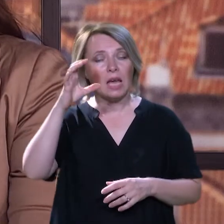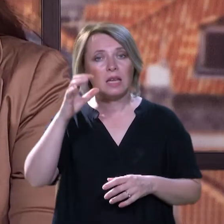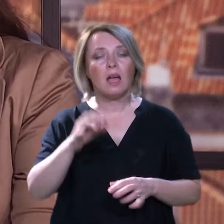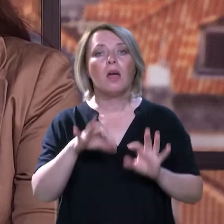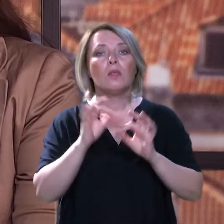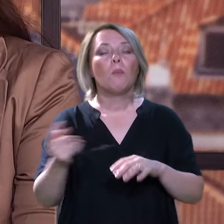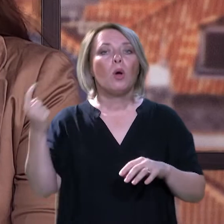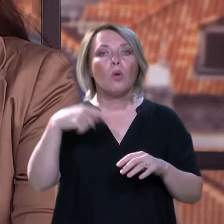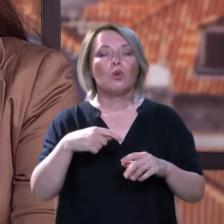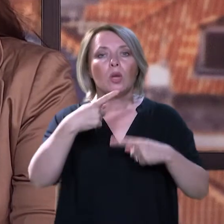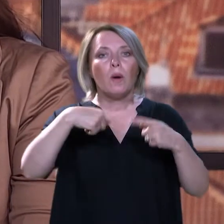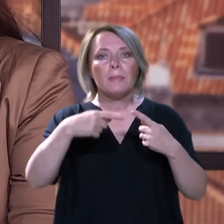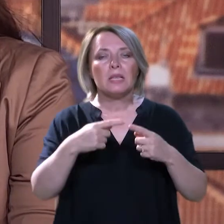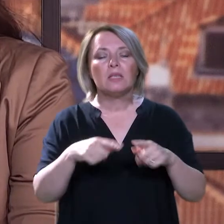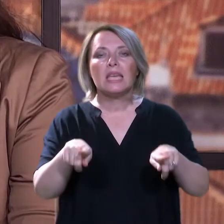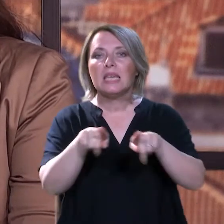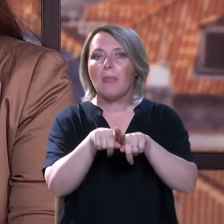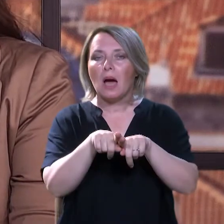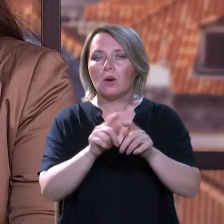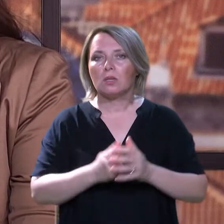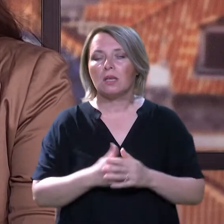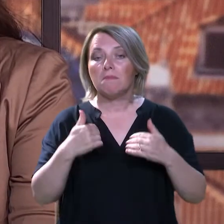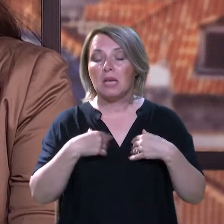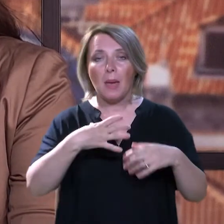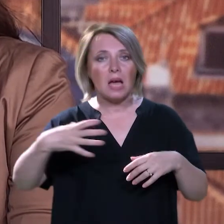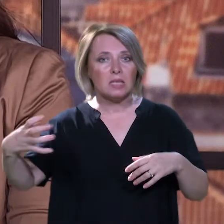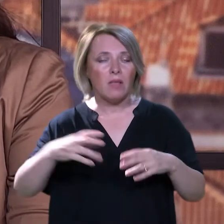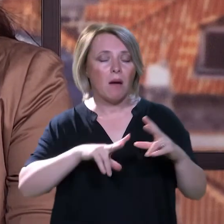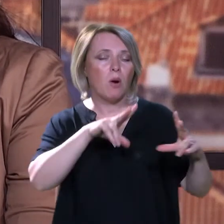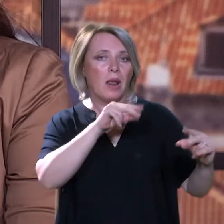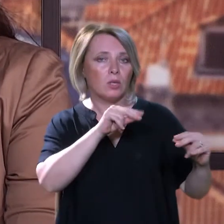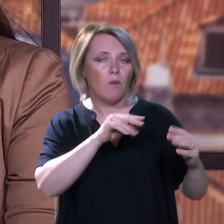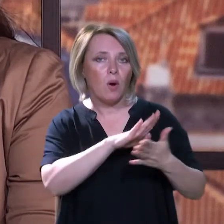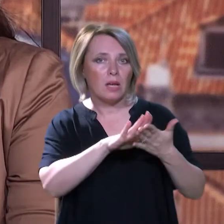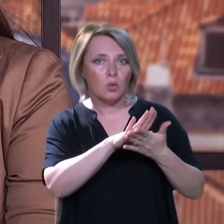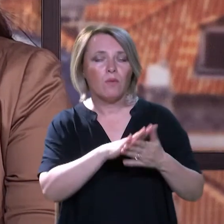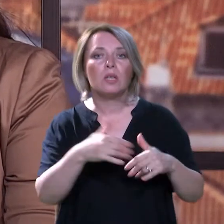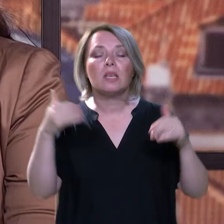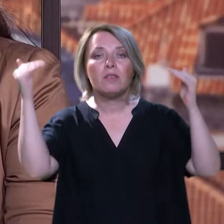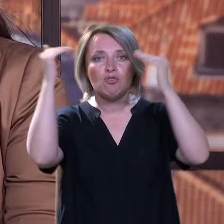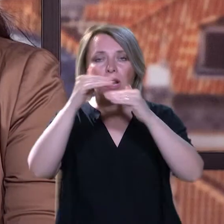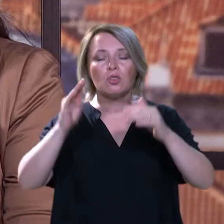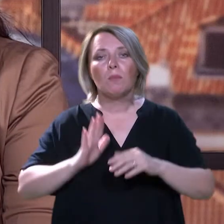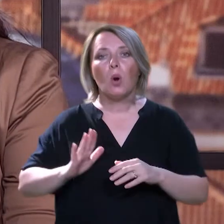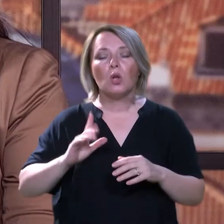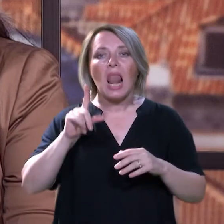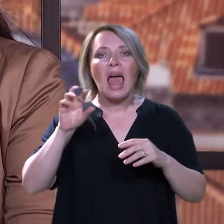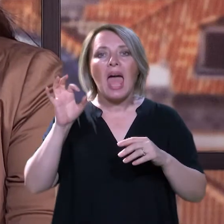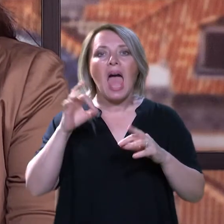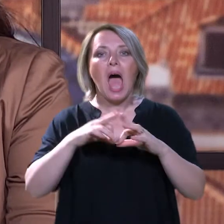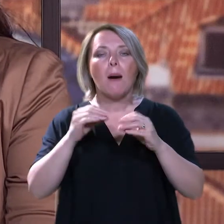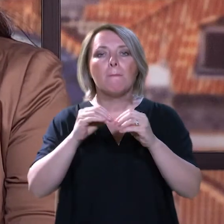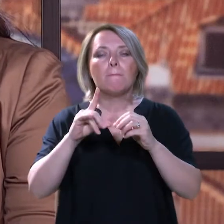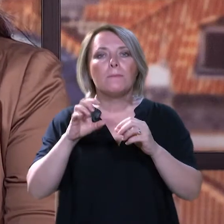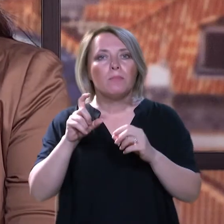Poštovani gledatelji, dobrodošli u emisiju Jednakost. Mi nastavljamo razgovor s našom večerašnjom gošćom,